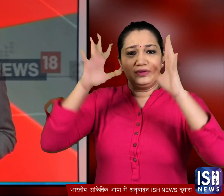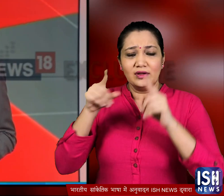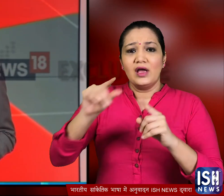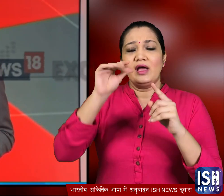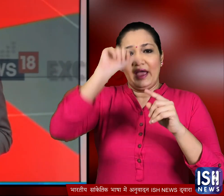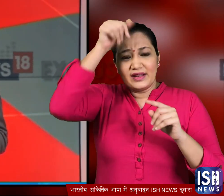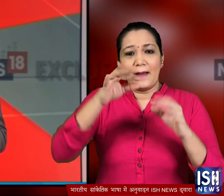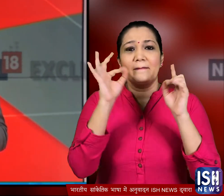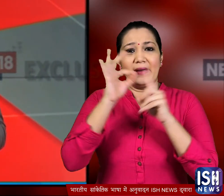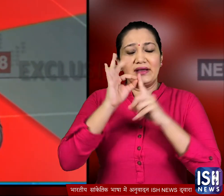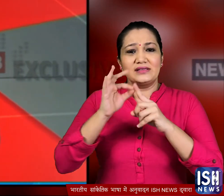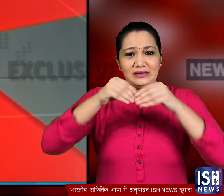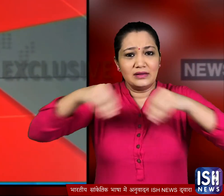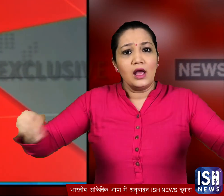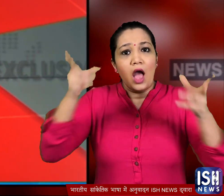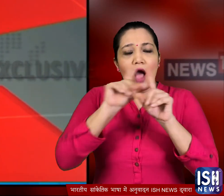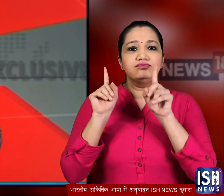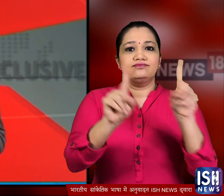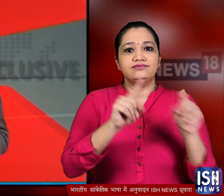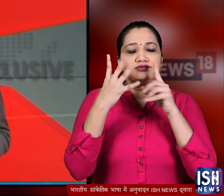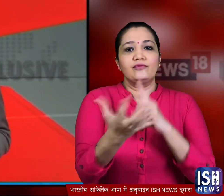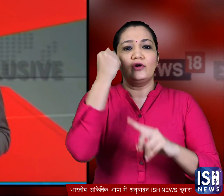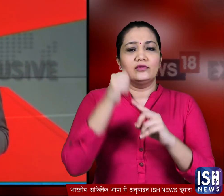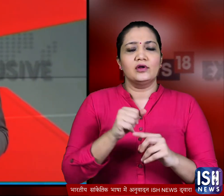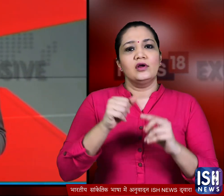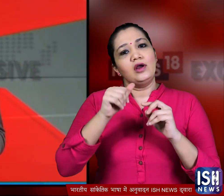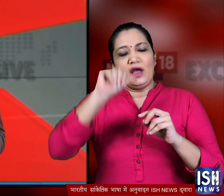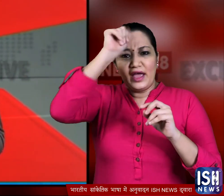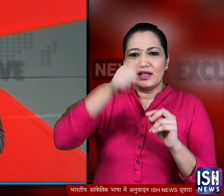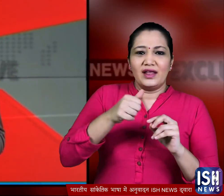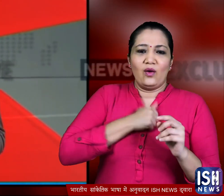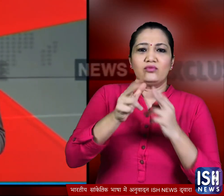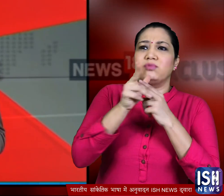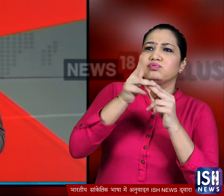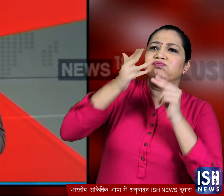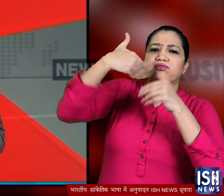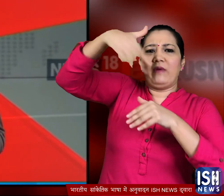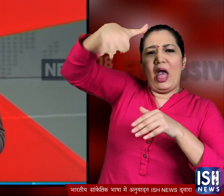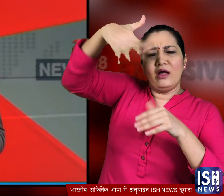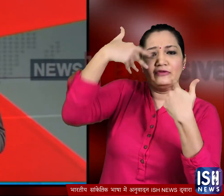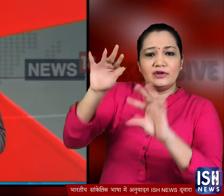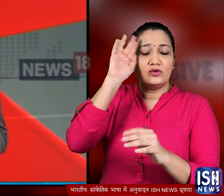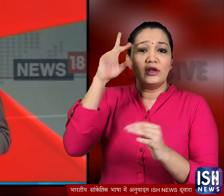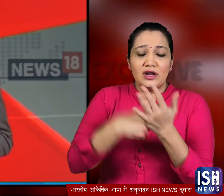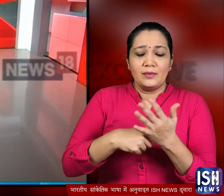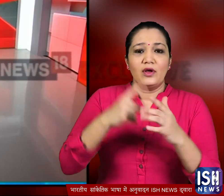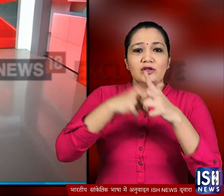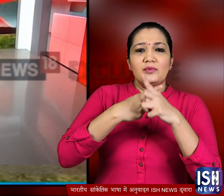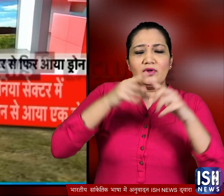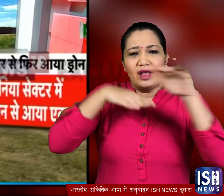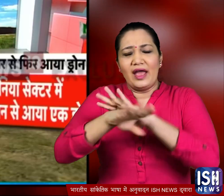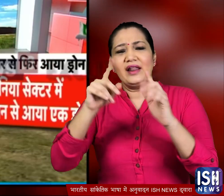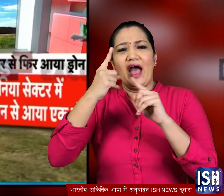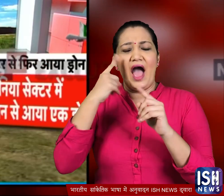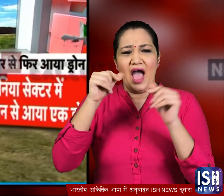भारत पाकिस्तान सीमा पर फिर एक बार ड्रोन उड़ता दिखा, जिसे सुरक्षा बल ने खदेड़ दिया। न्यूज़ 18 के पवन शर्मा की रिपोर्ट है कि जम्मू के